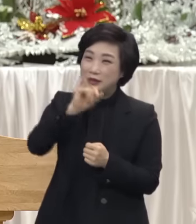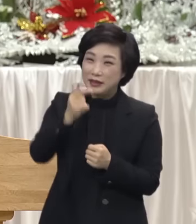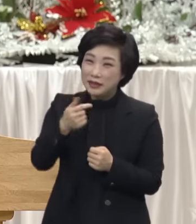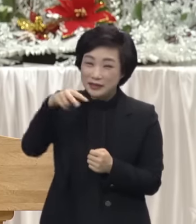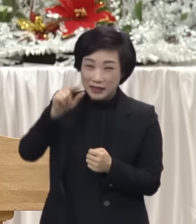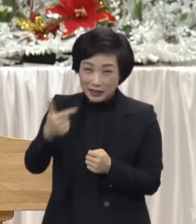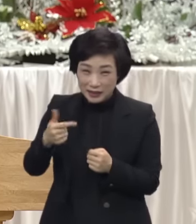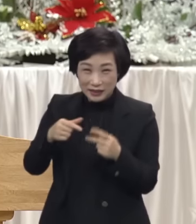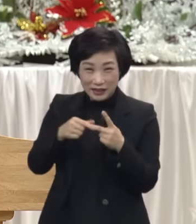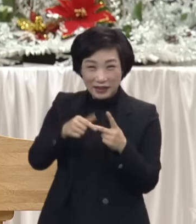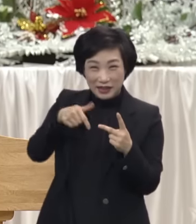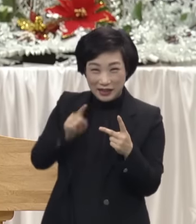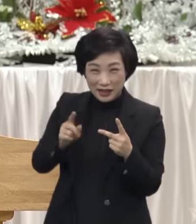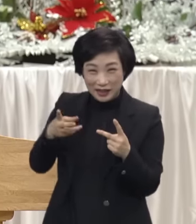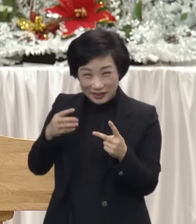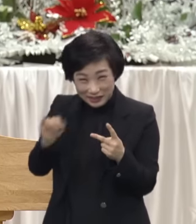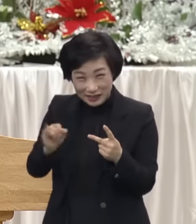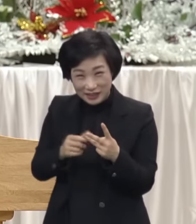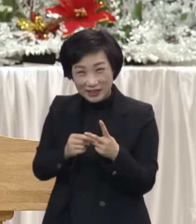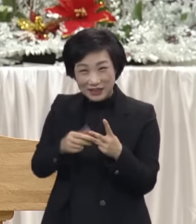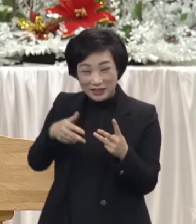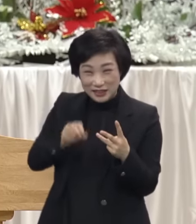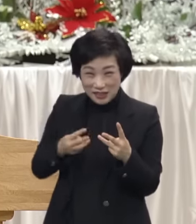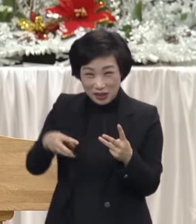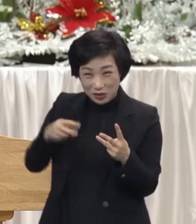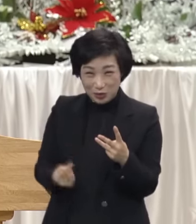해요. 예.